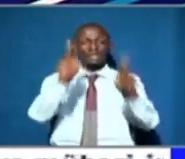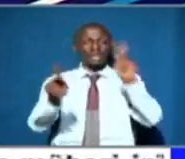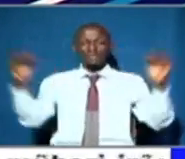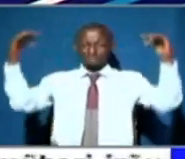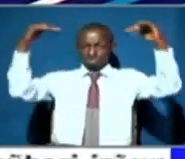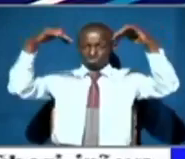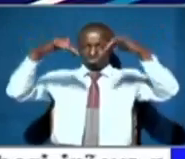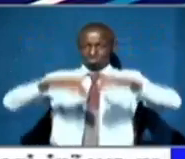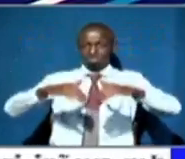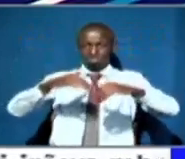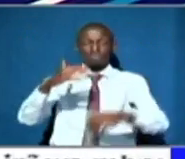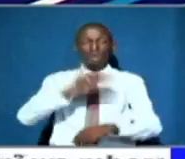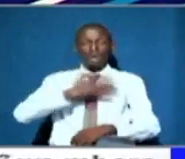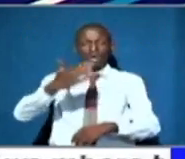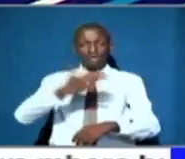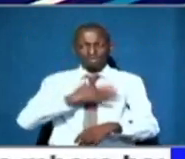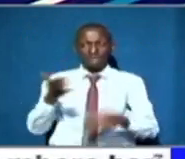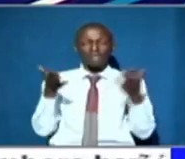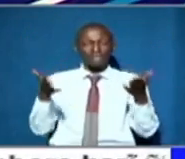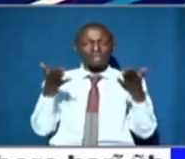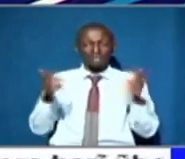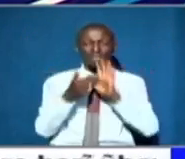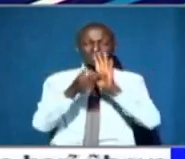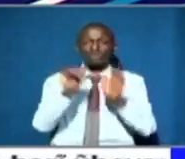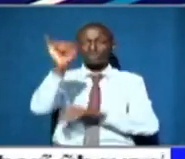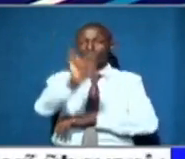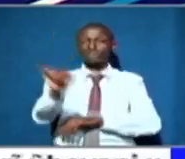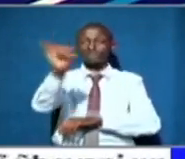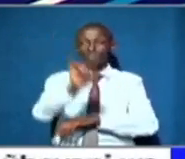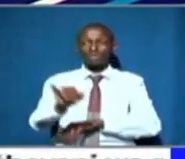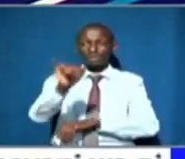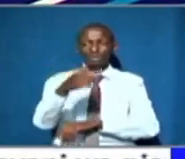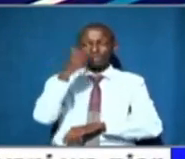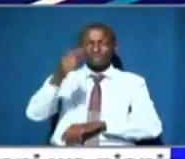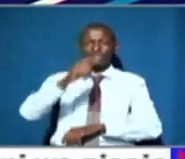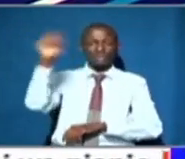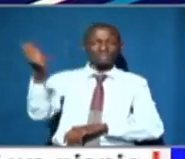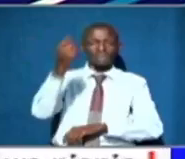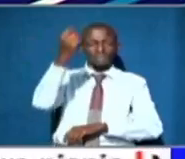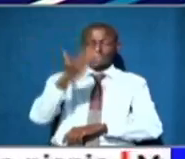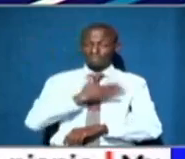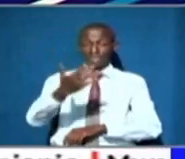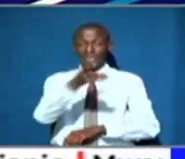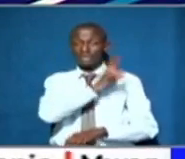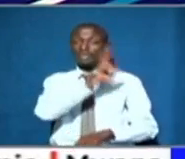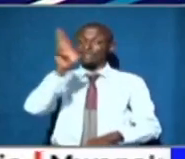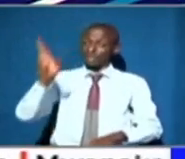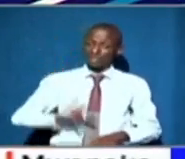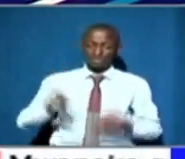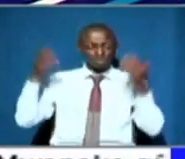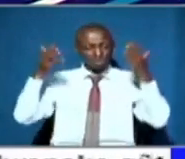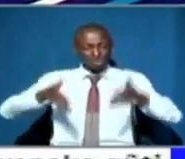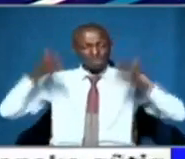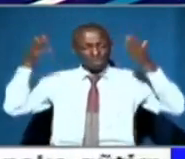ni wokite ni ndori tukikafo ni ndoro na muthamaki akiruga makiwa eno ni dini yakwa okay